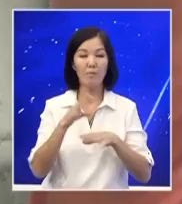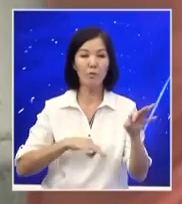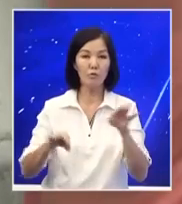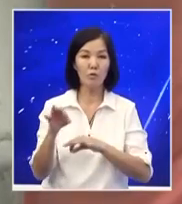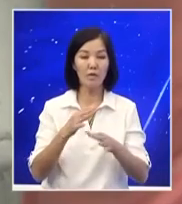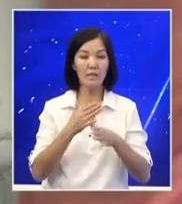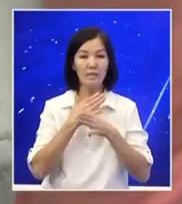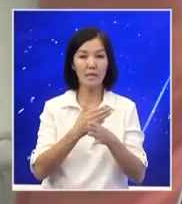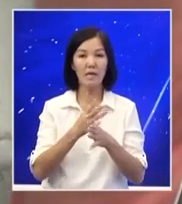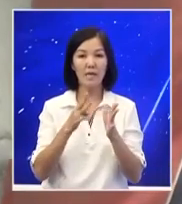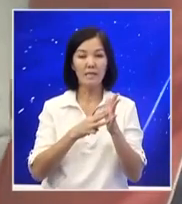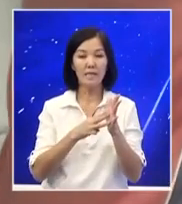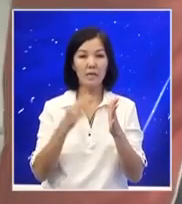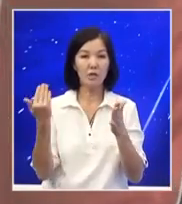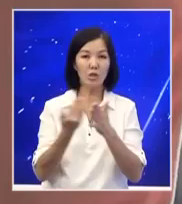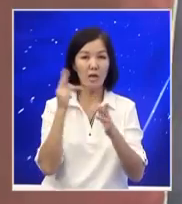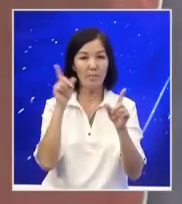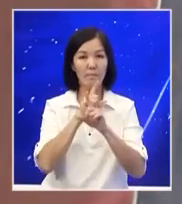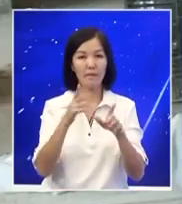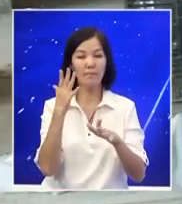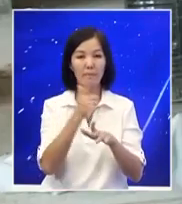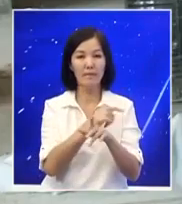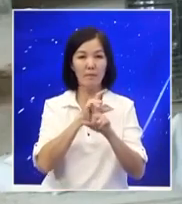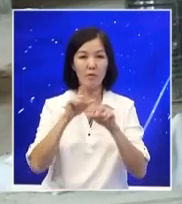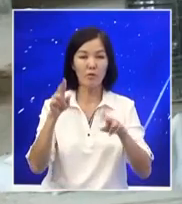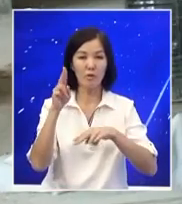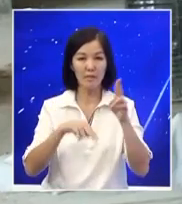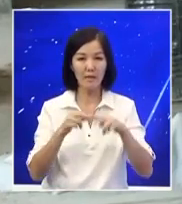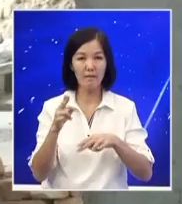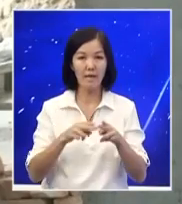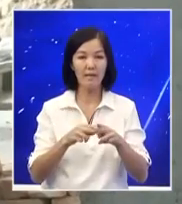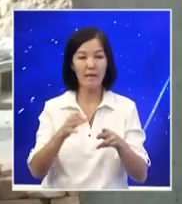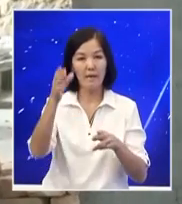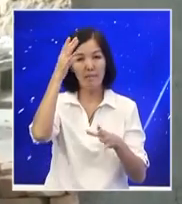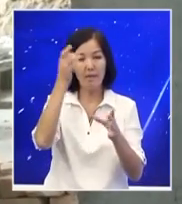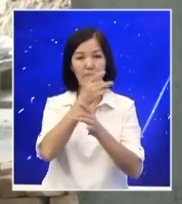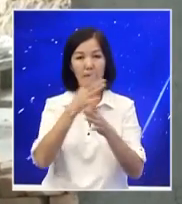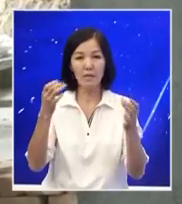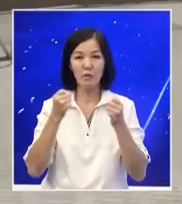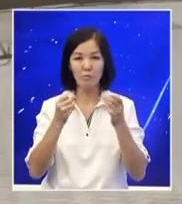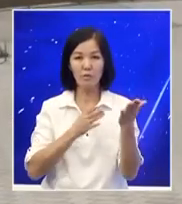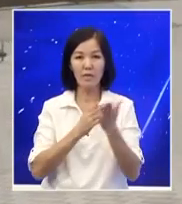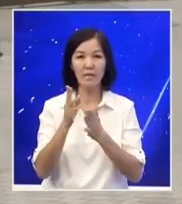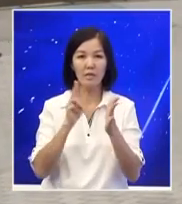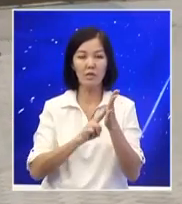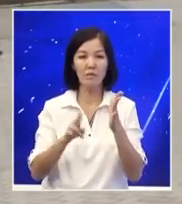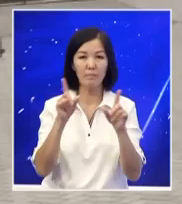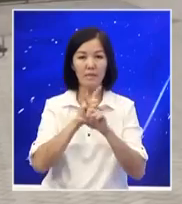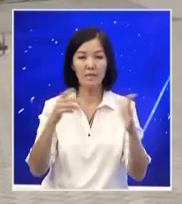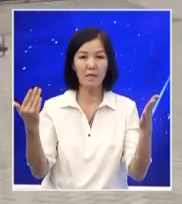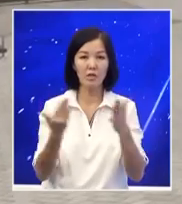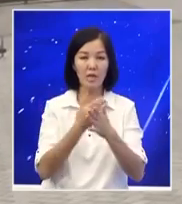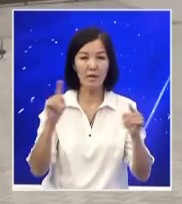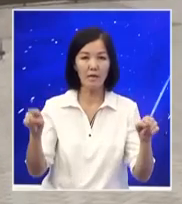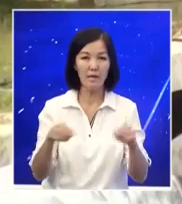картасы арқылы 8 жаңа мектеп, 5 дәрігерлік амбулатория салынады. Оған қоса білім, мәдениет, спорт саласында 70 нысан